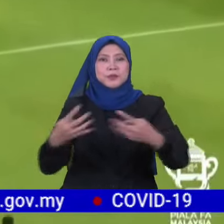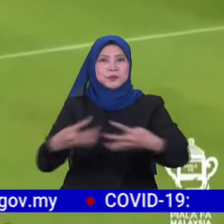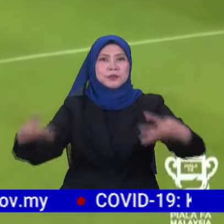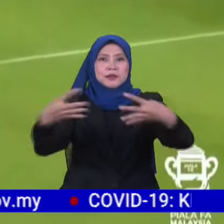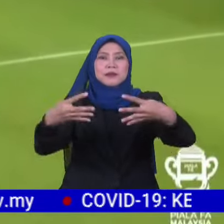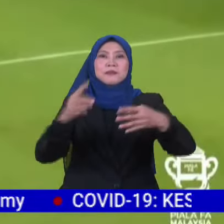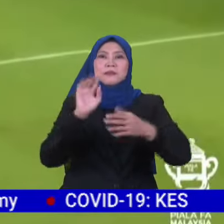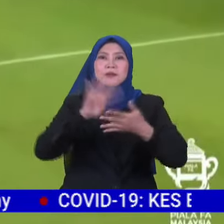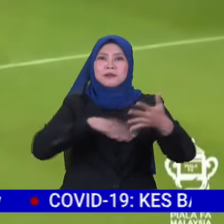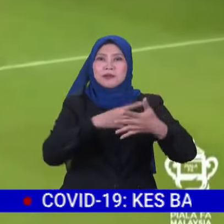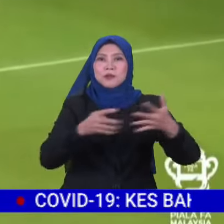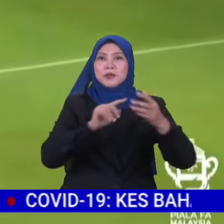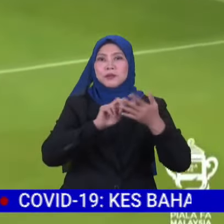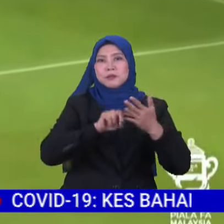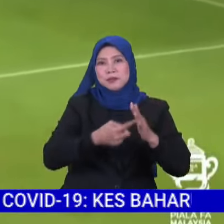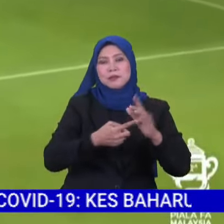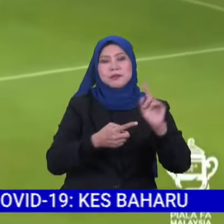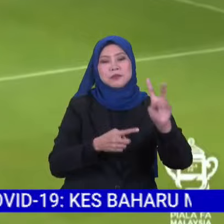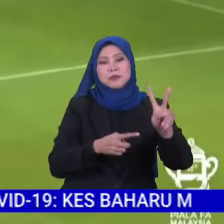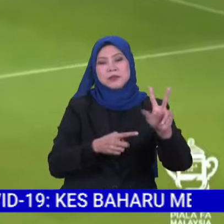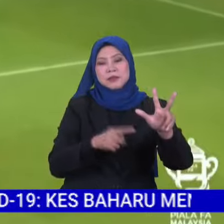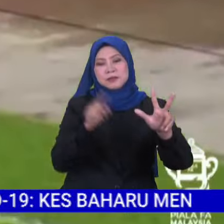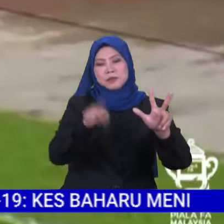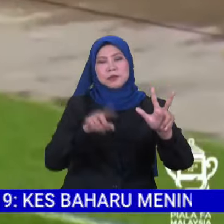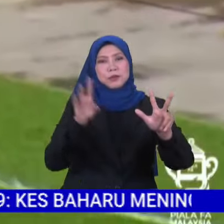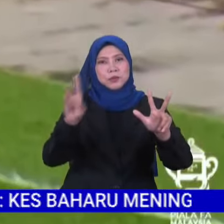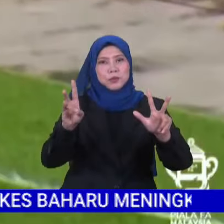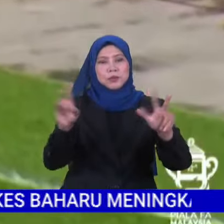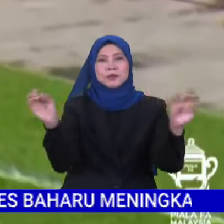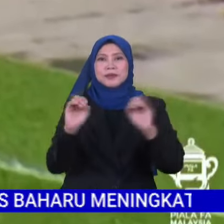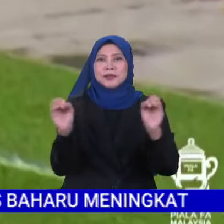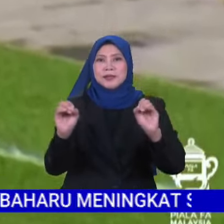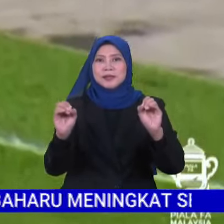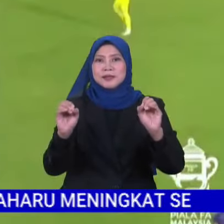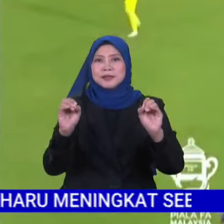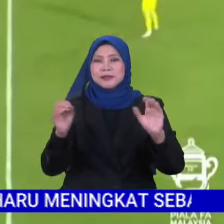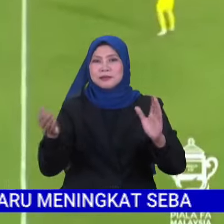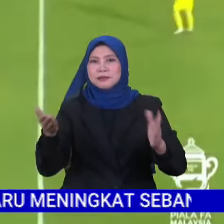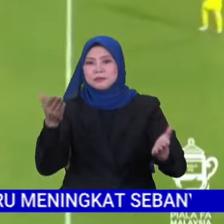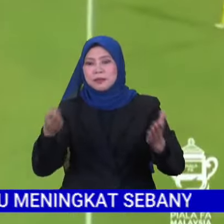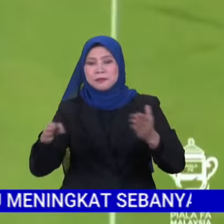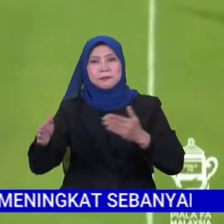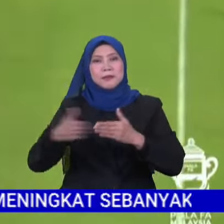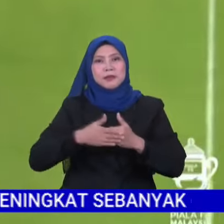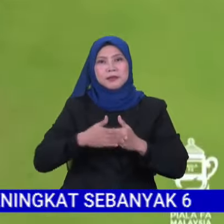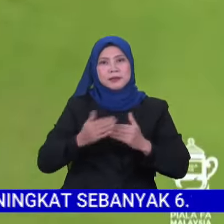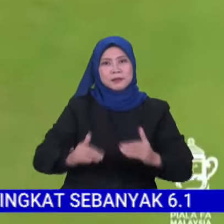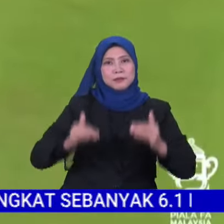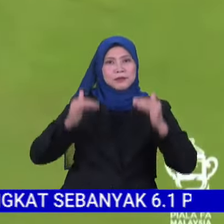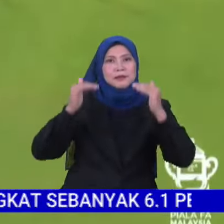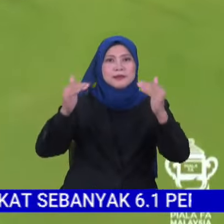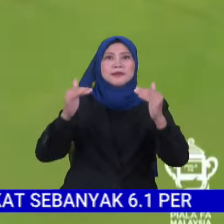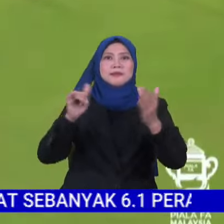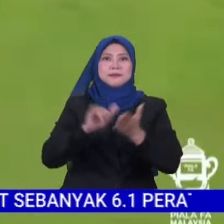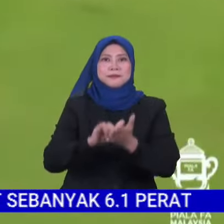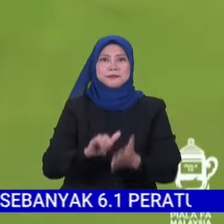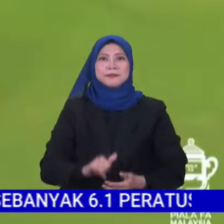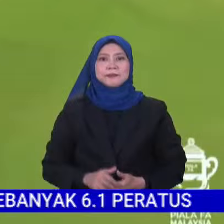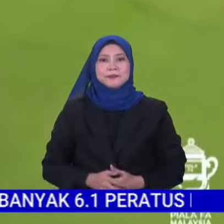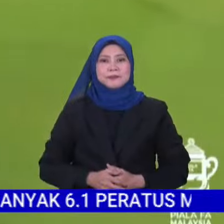itu dijadwal berlangsung pada 23juli ini Dan Tiada format timbal-balik bermula di pada peringkat tersebut